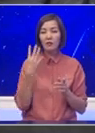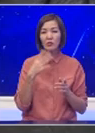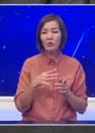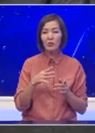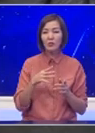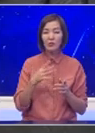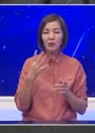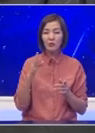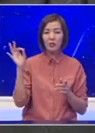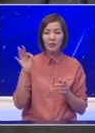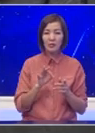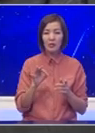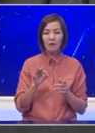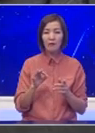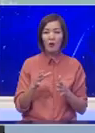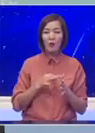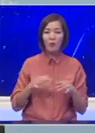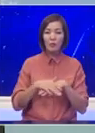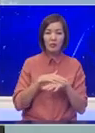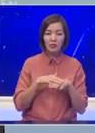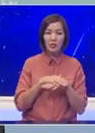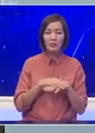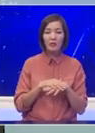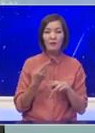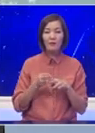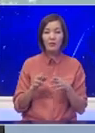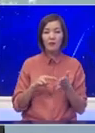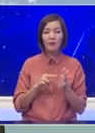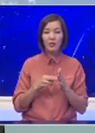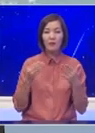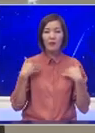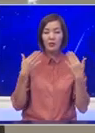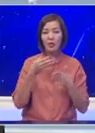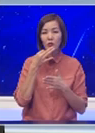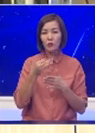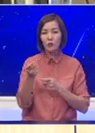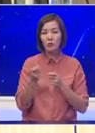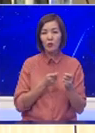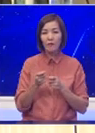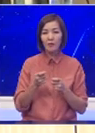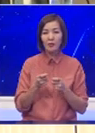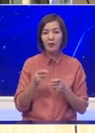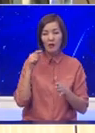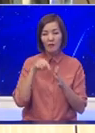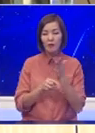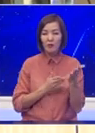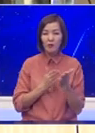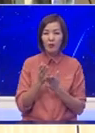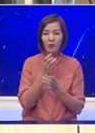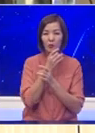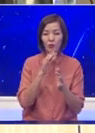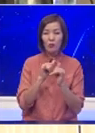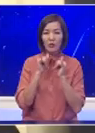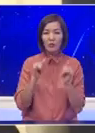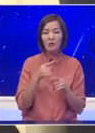общей численности населения области. Неплохие показатели в этом плане представили в своих отчетах руководители отдела внутренней политики, культуры,